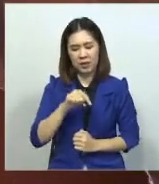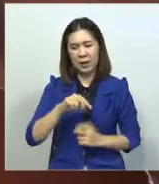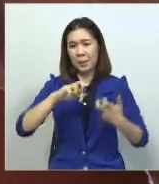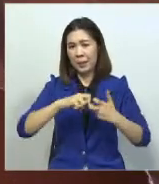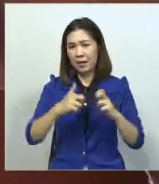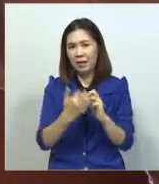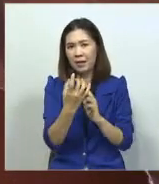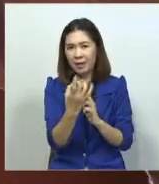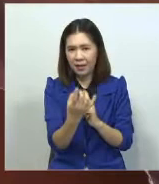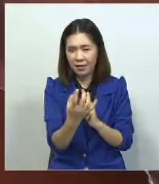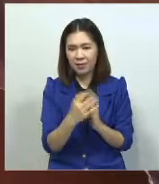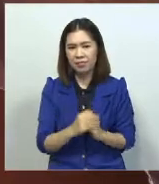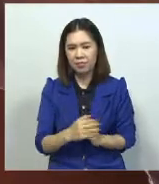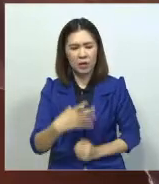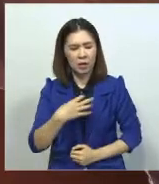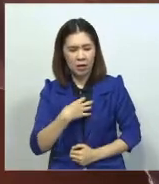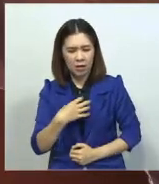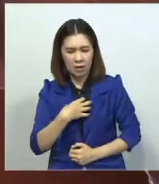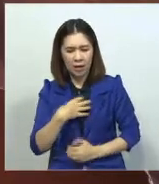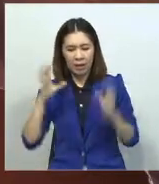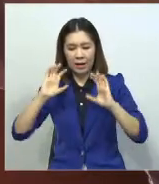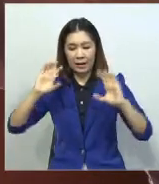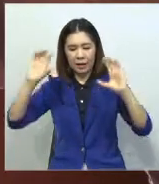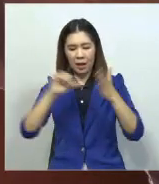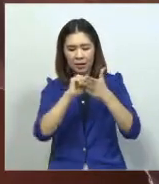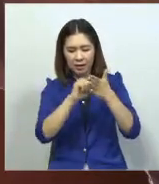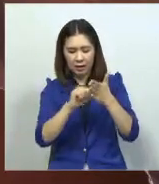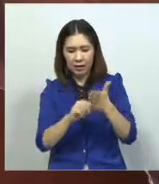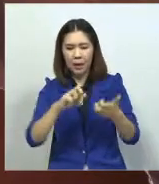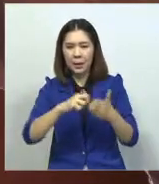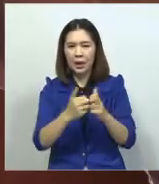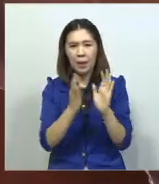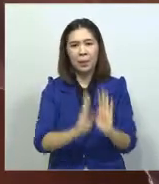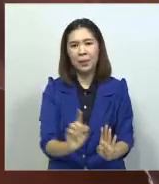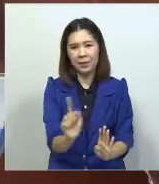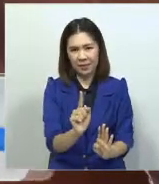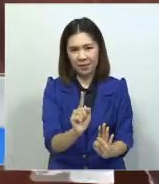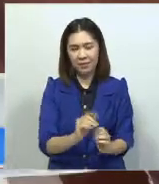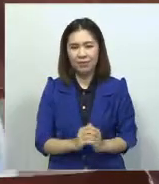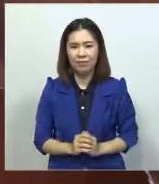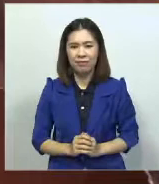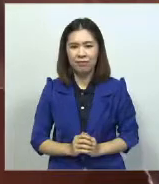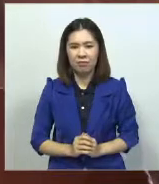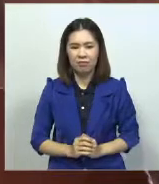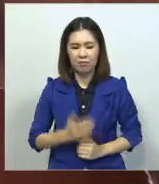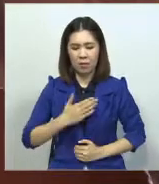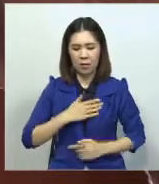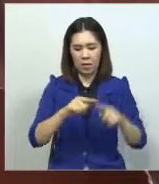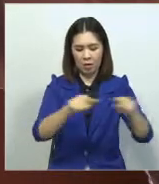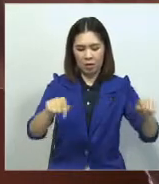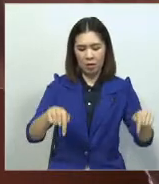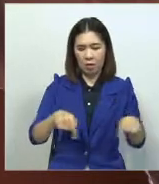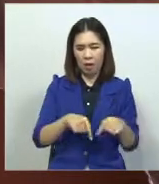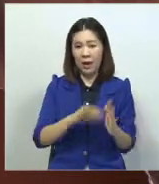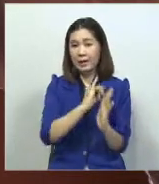ไรนะครับแล้วก็เขาต้องการให้รัฐบาลเนี่ยช่วยแก้ไขปัญหาอย่างไรนะครับคงไม่ใช่แค่พื้นที่ในระดับจังหวัดอย่างเดียว